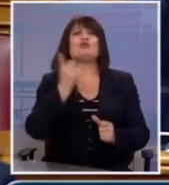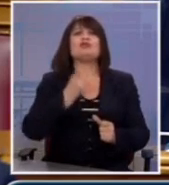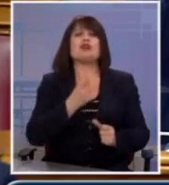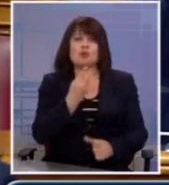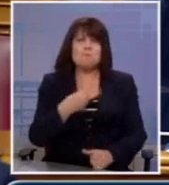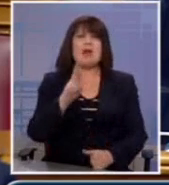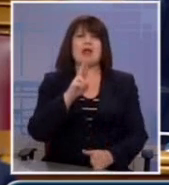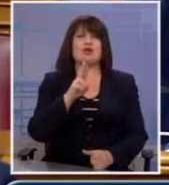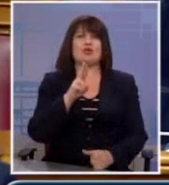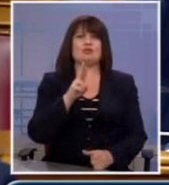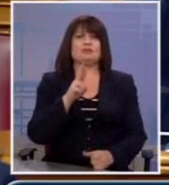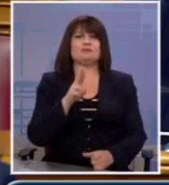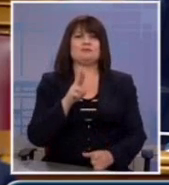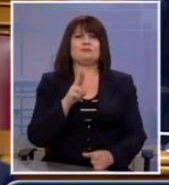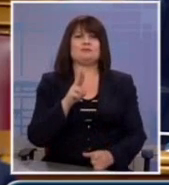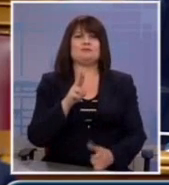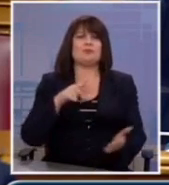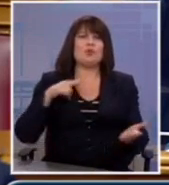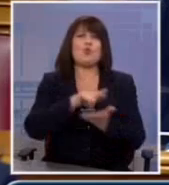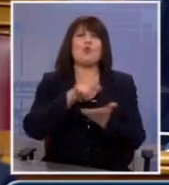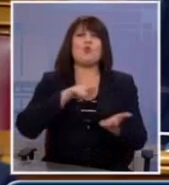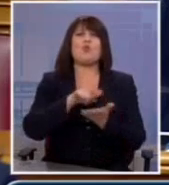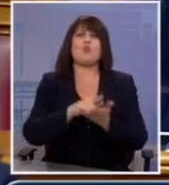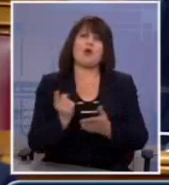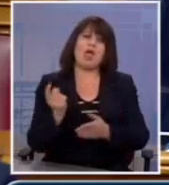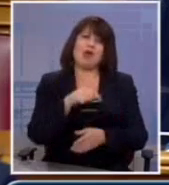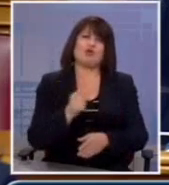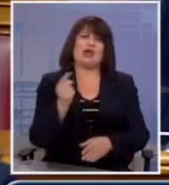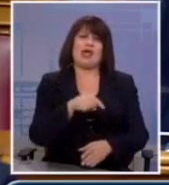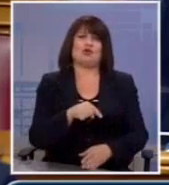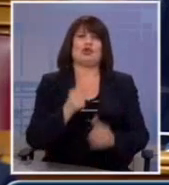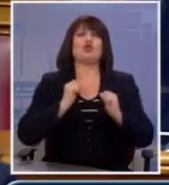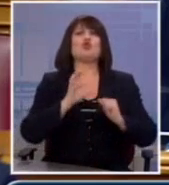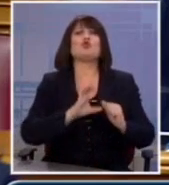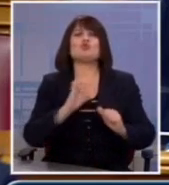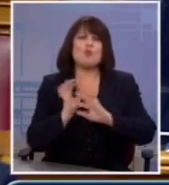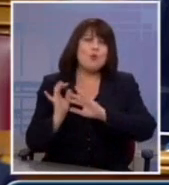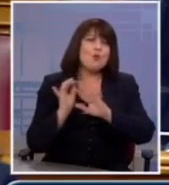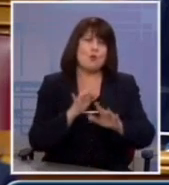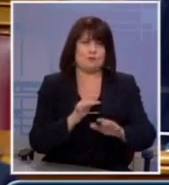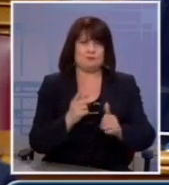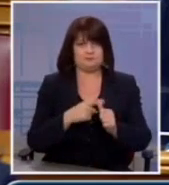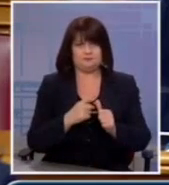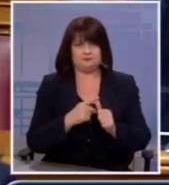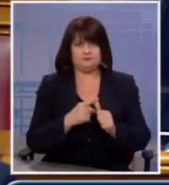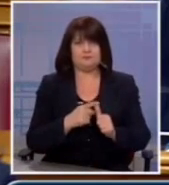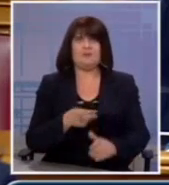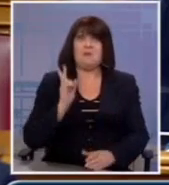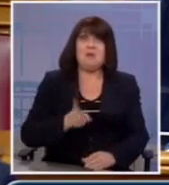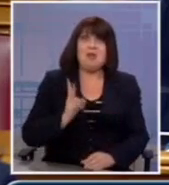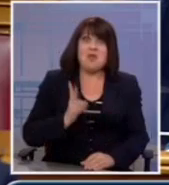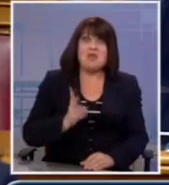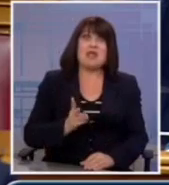πάνω οι ελεύσεις που έρχονται τώρα, ας πούμε, του τουρισμού. Για κινδυνολογία, για